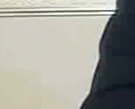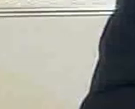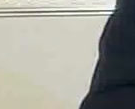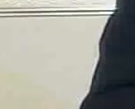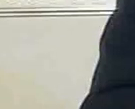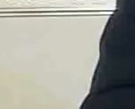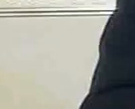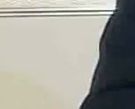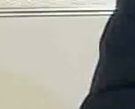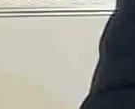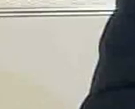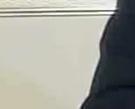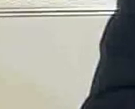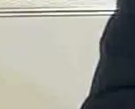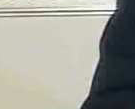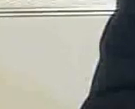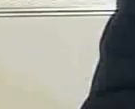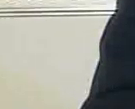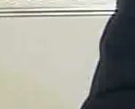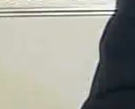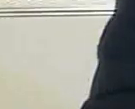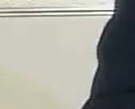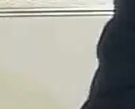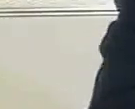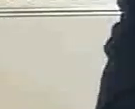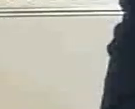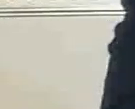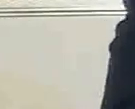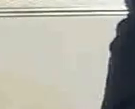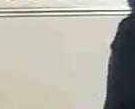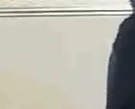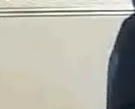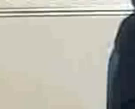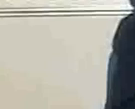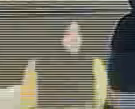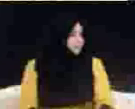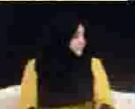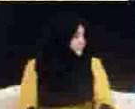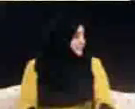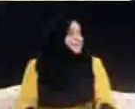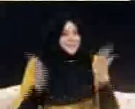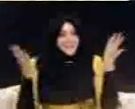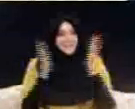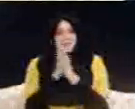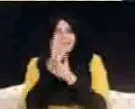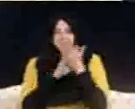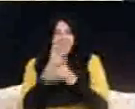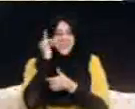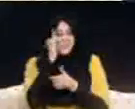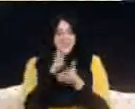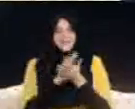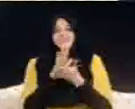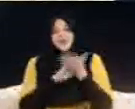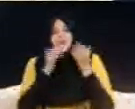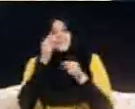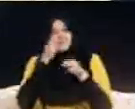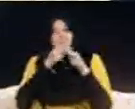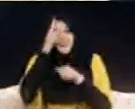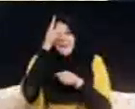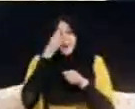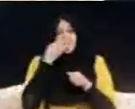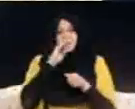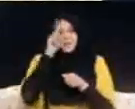فيه فضيلة الدكتور سعيد بوزري. فأهلا وسهلا سيد الكريم، حياكم الله. الله يسلمك يا خمان، أتشرف بلقائكم معنا في هذه الحلقة. الله